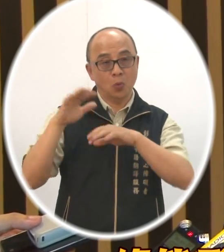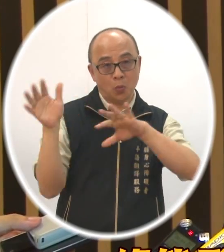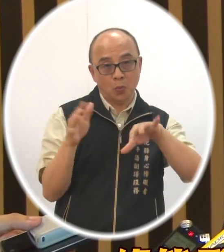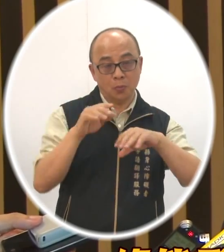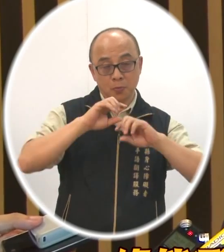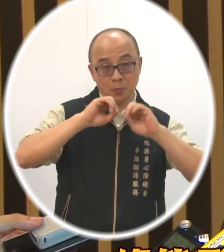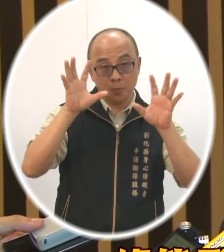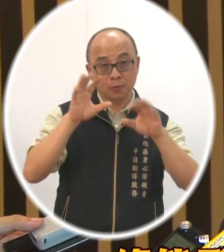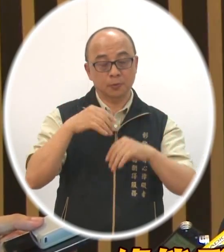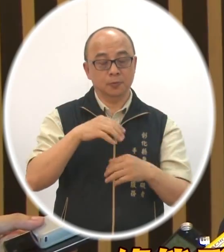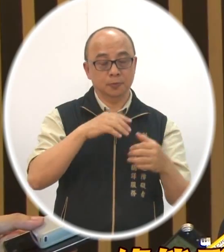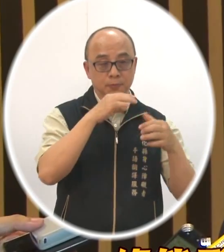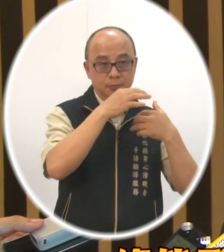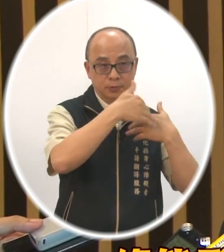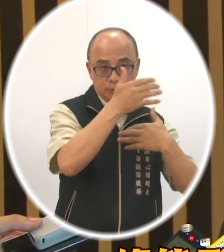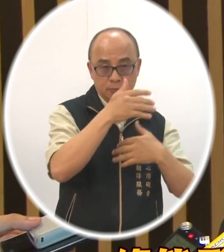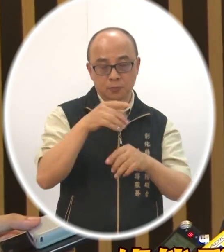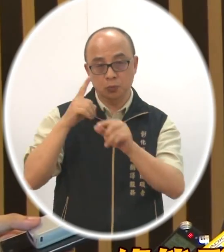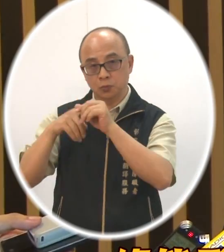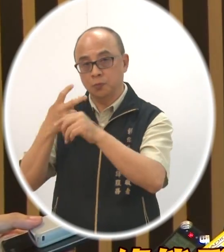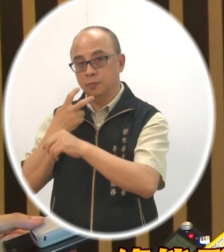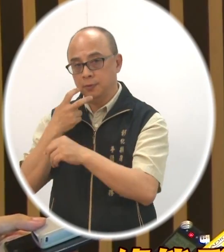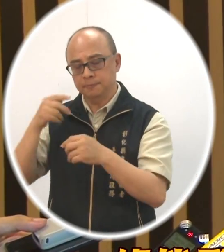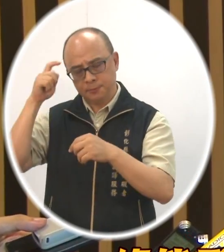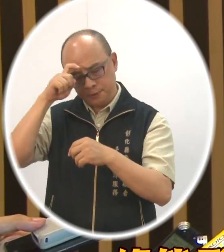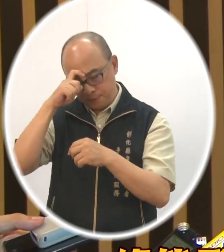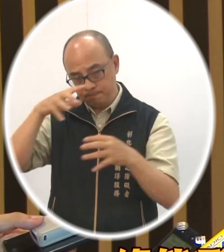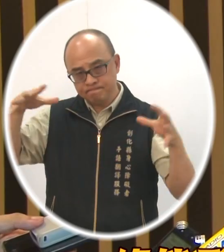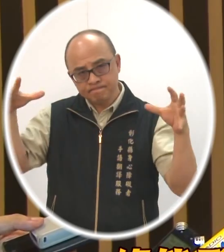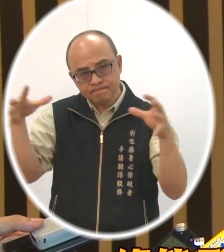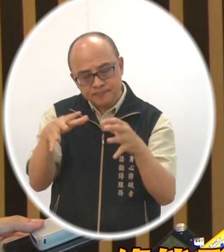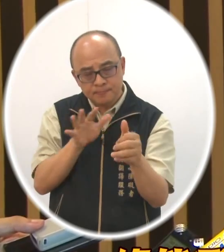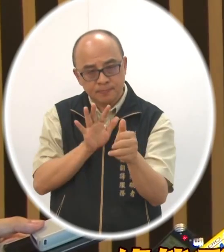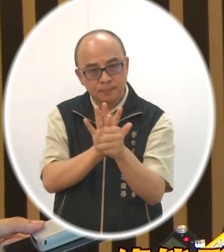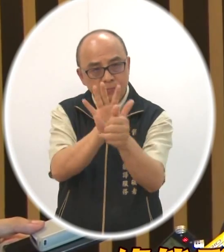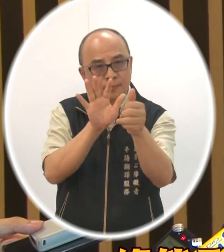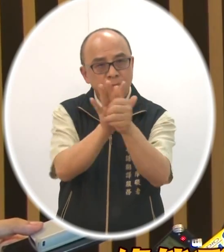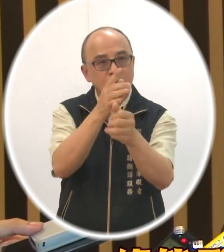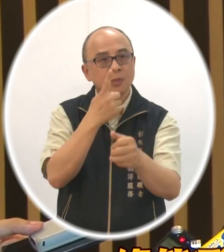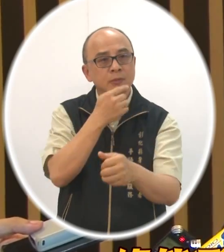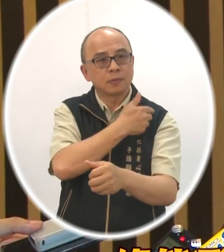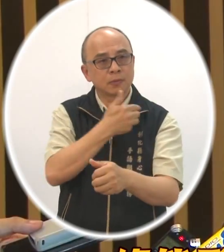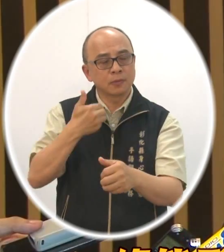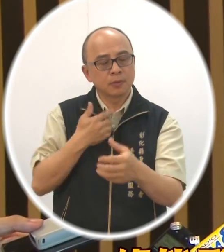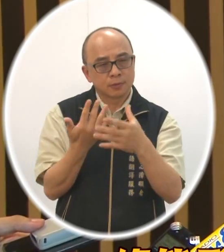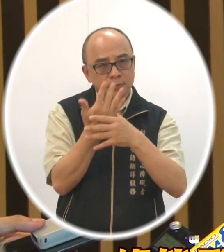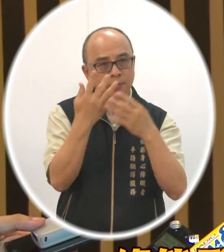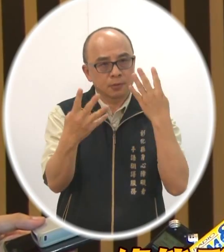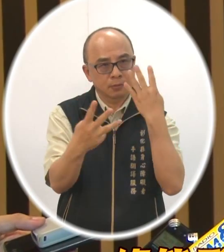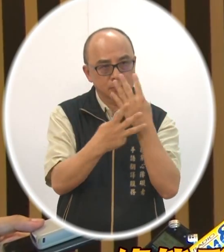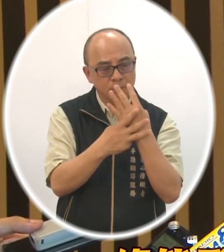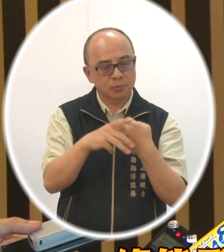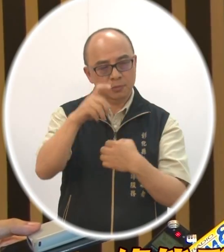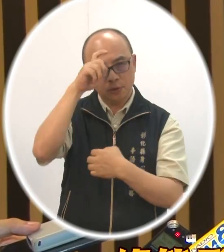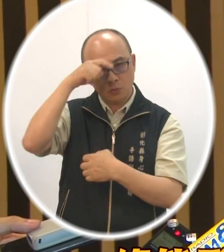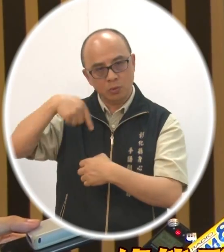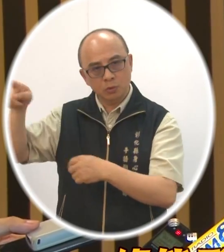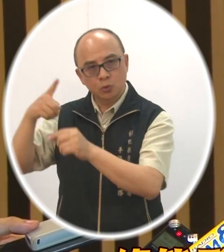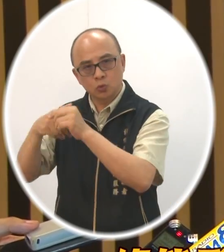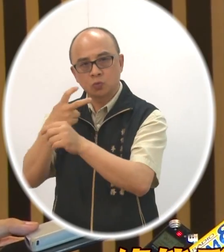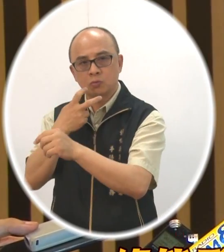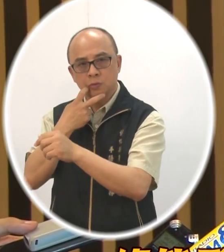彰化县政府要跟中央来配合，共同来发展绿能的产业。我们希望配合中央